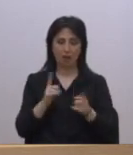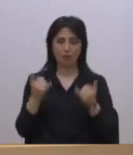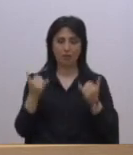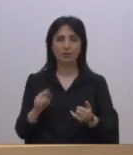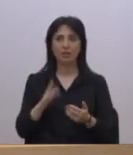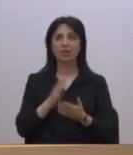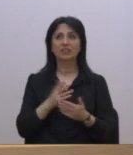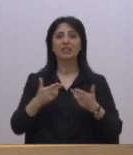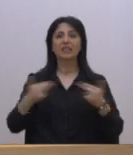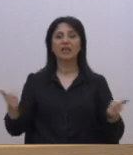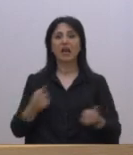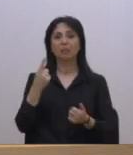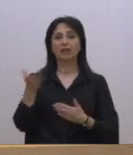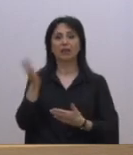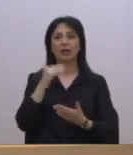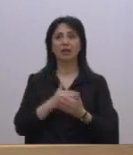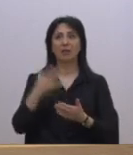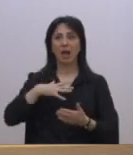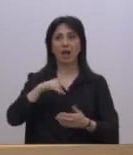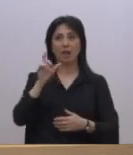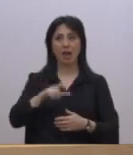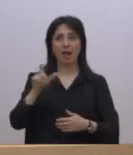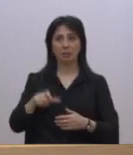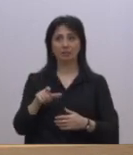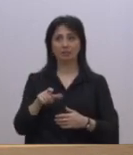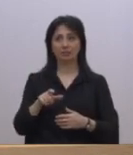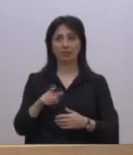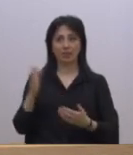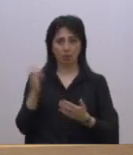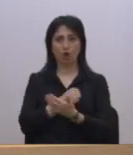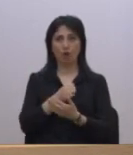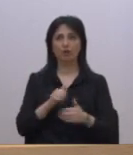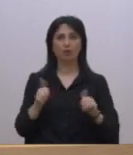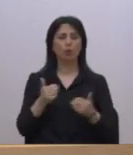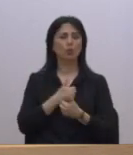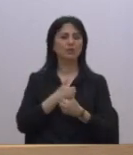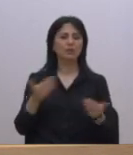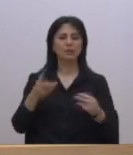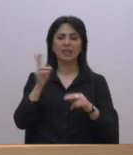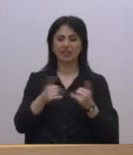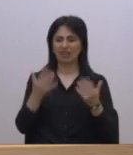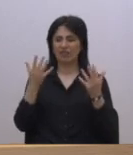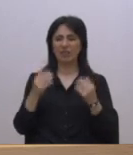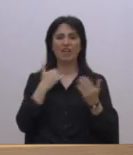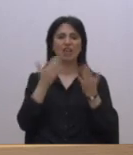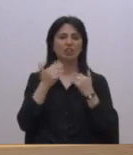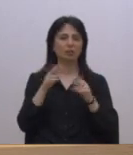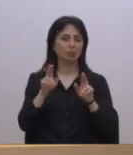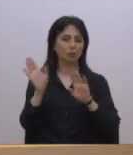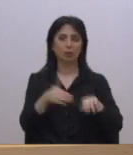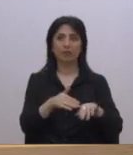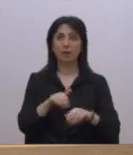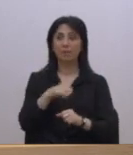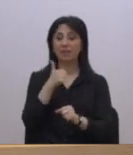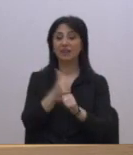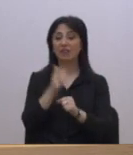არის. დიახ, პირველი ეტაპი ქართველმა ხალხმა მოიგო, როგორც არ უნდა დასრულდეს დღევანდელი კენჭის ხრა, მაგრამ